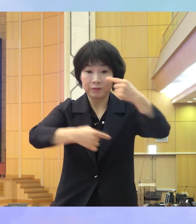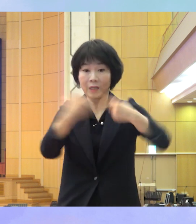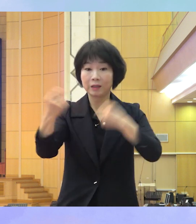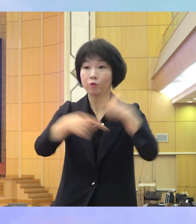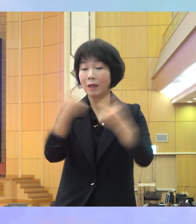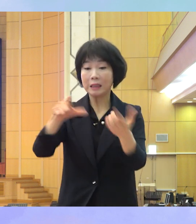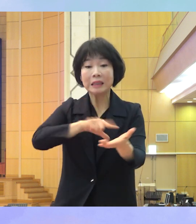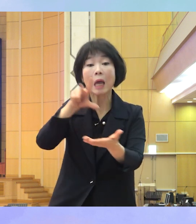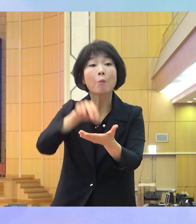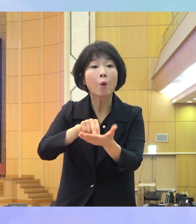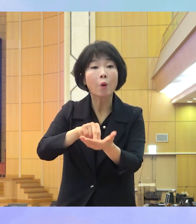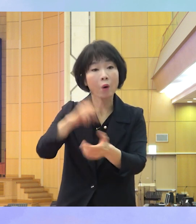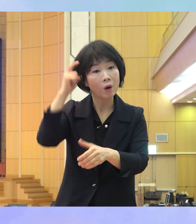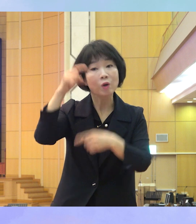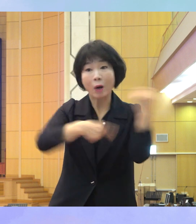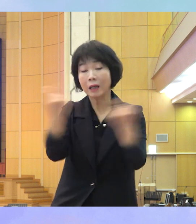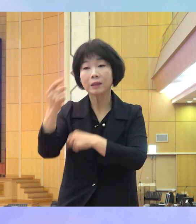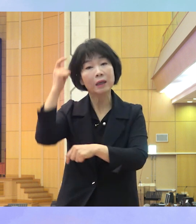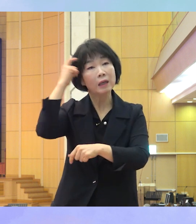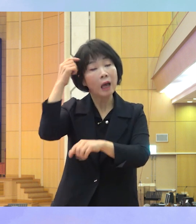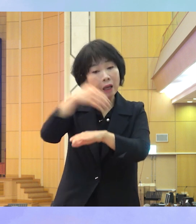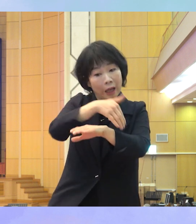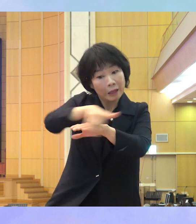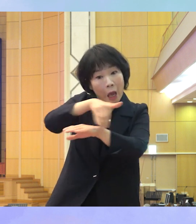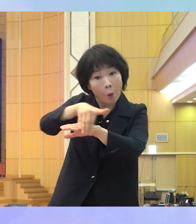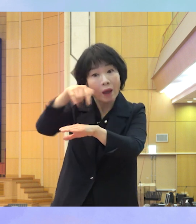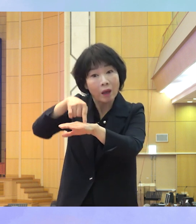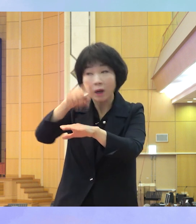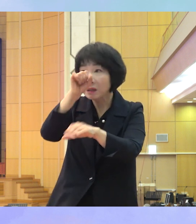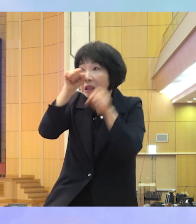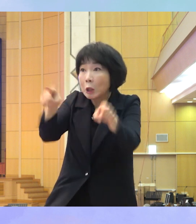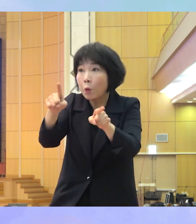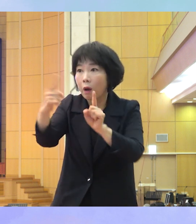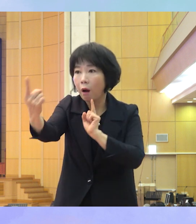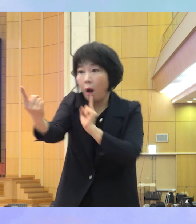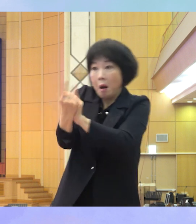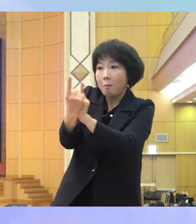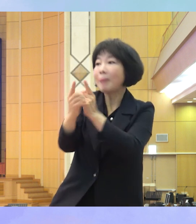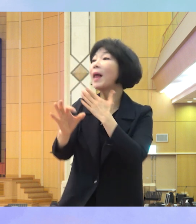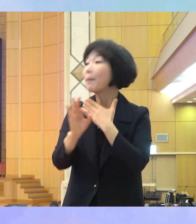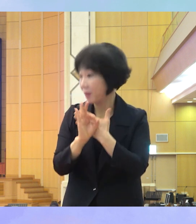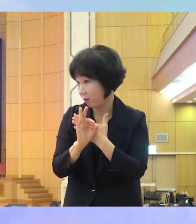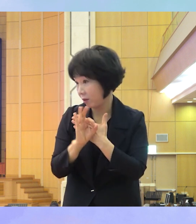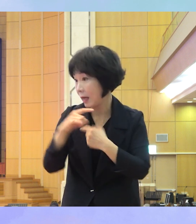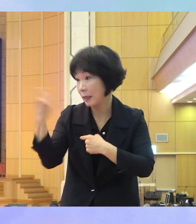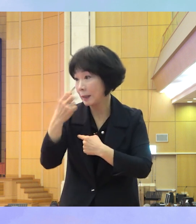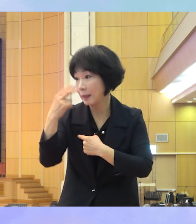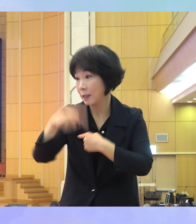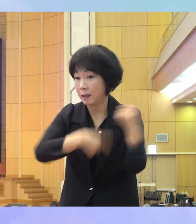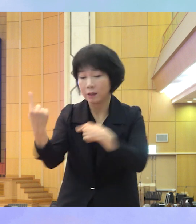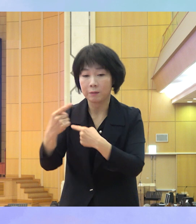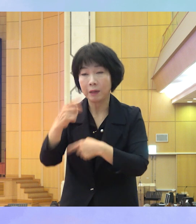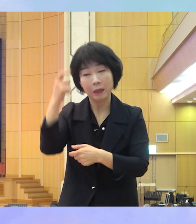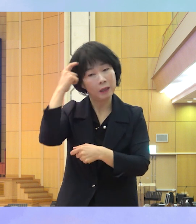제목을 따라합니다. 계획이 기회를 만나면. 다시